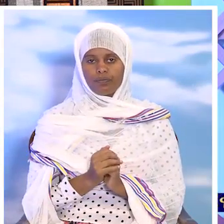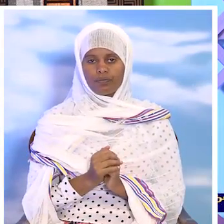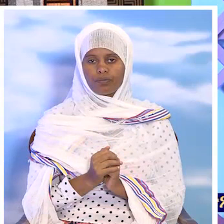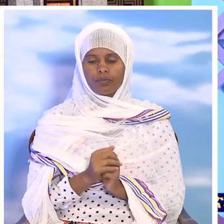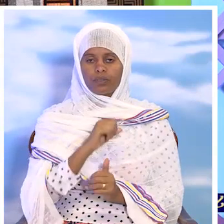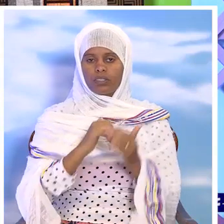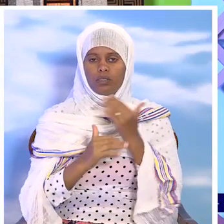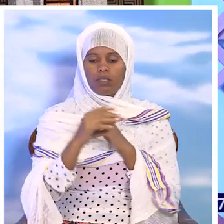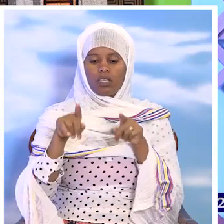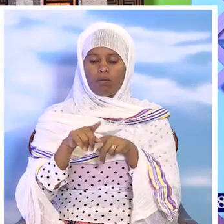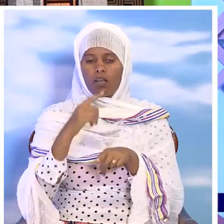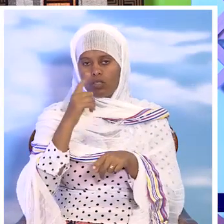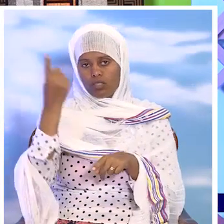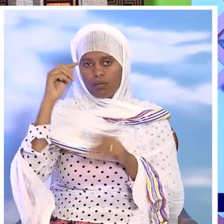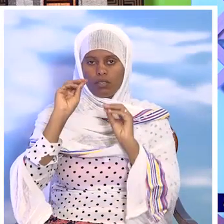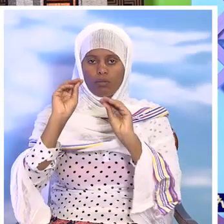እዩ።